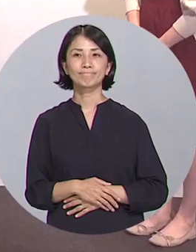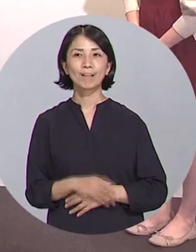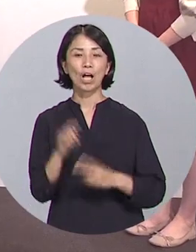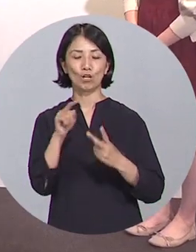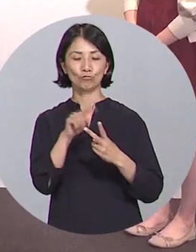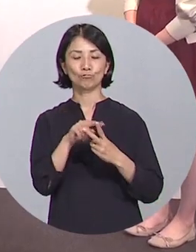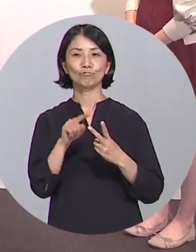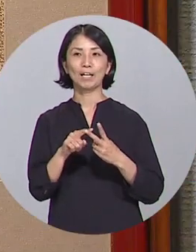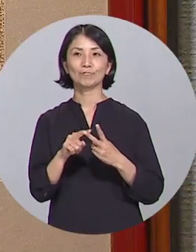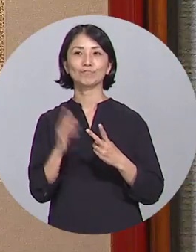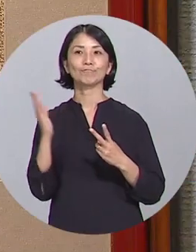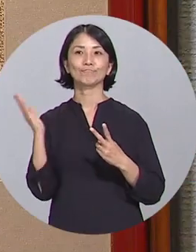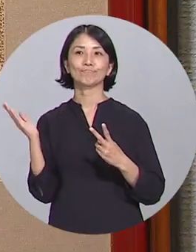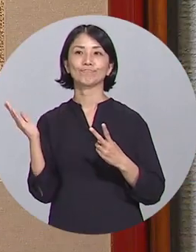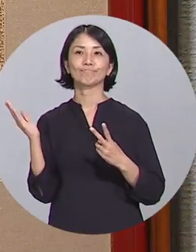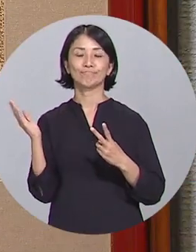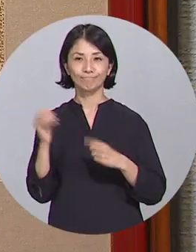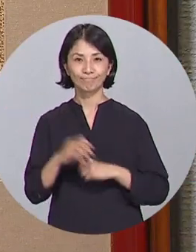になってます。